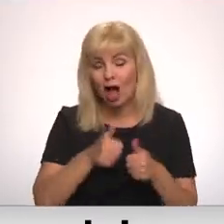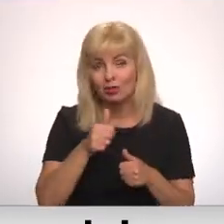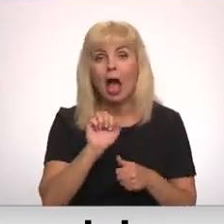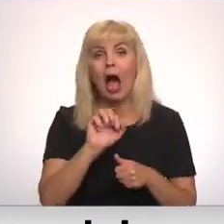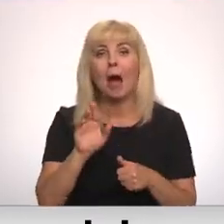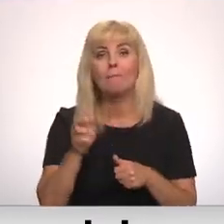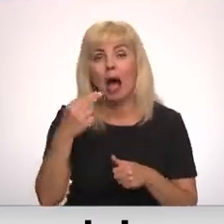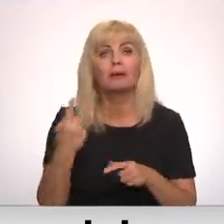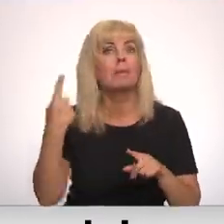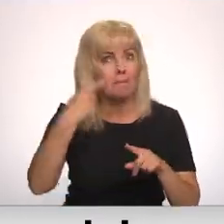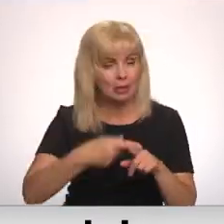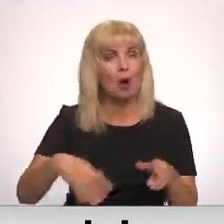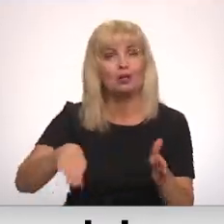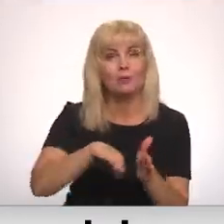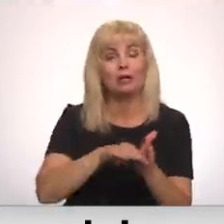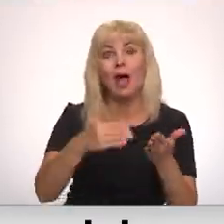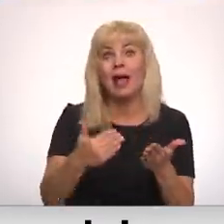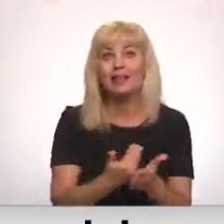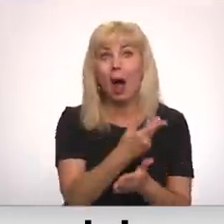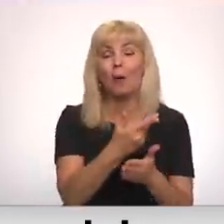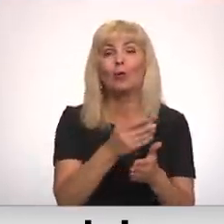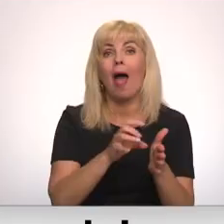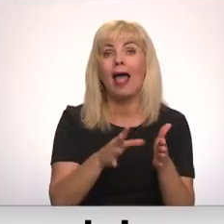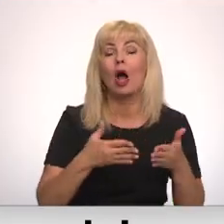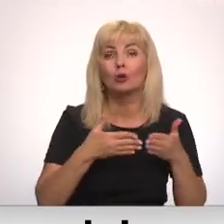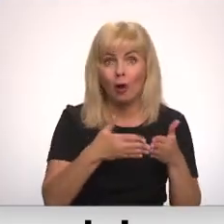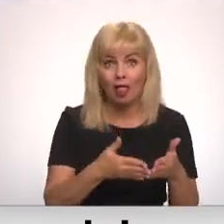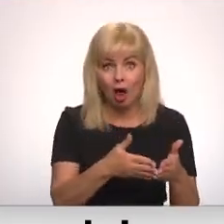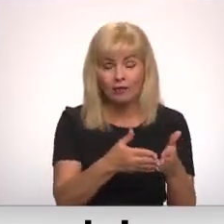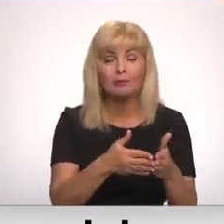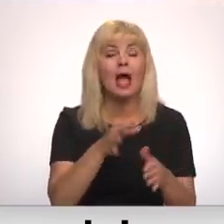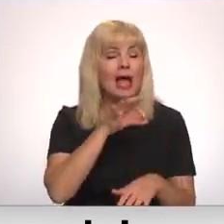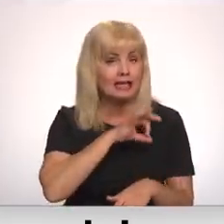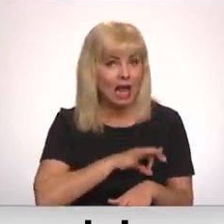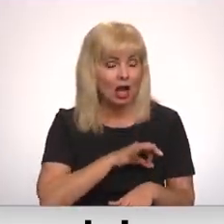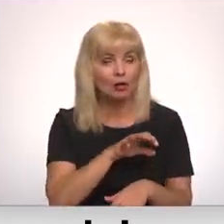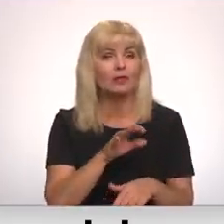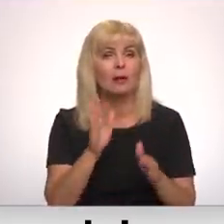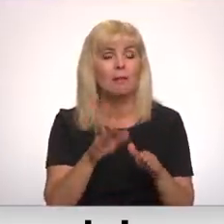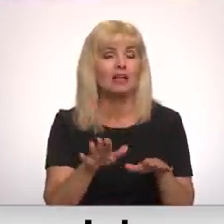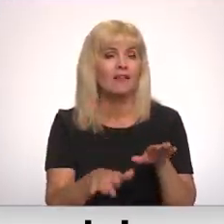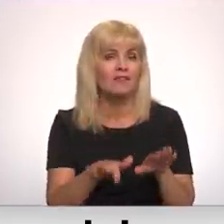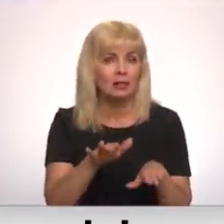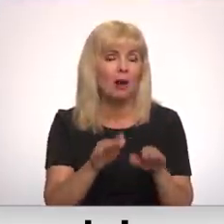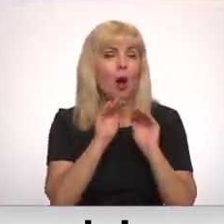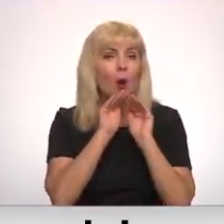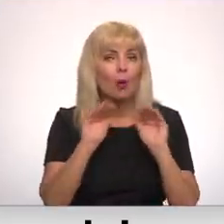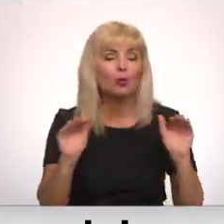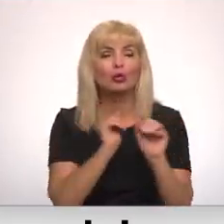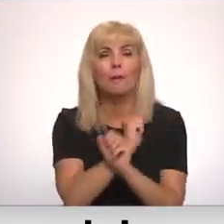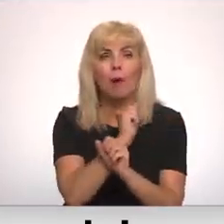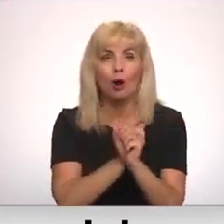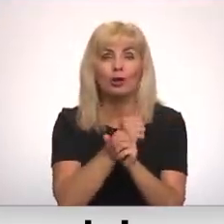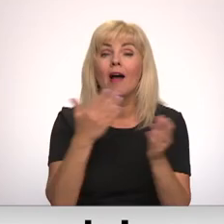Amanda pirmo reizi startēs ar jauno elektrolaivu, kuras lielākais iegūms esot mazāk vibrāciju, klusāks motors